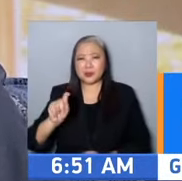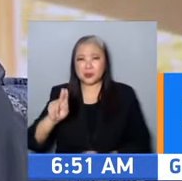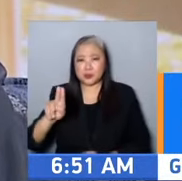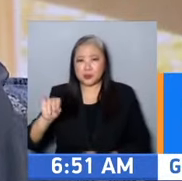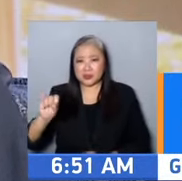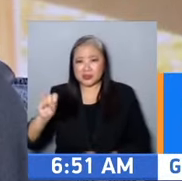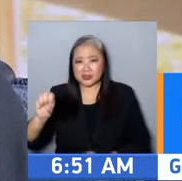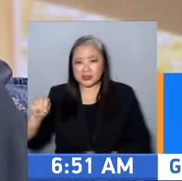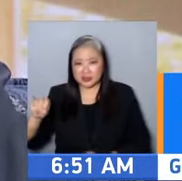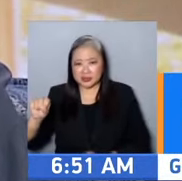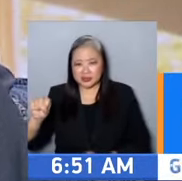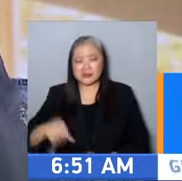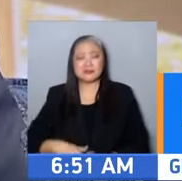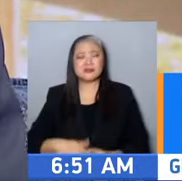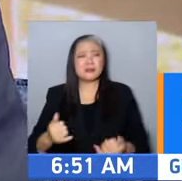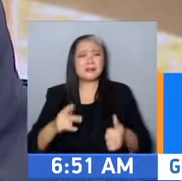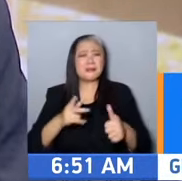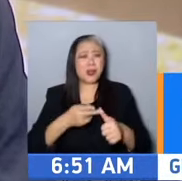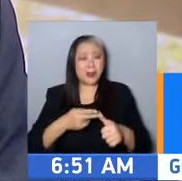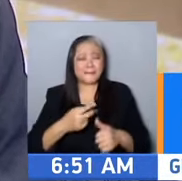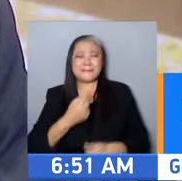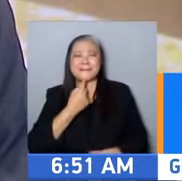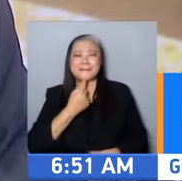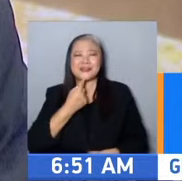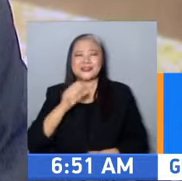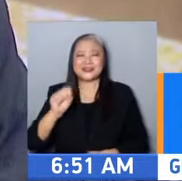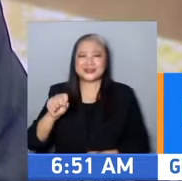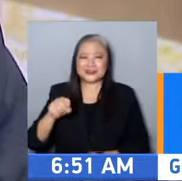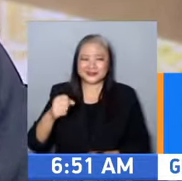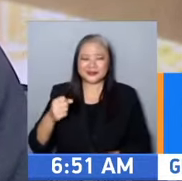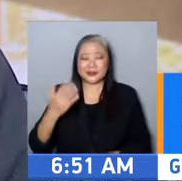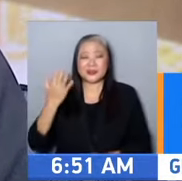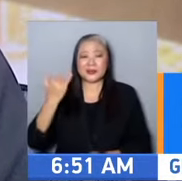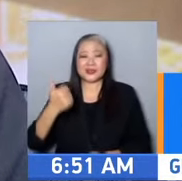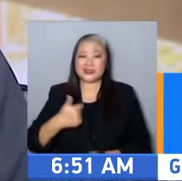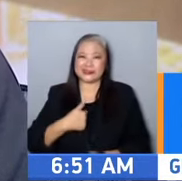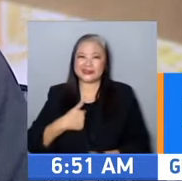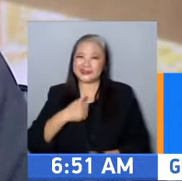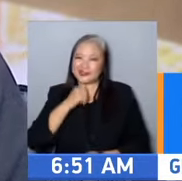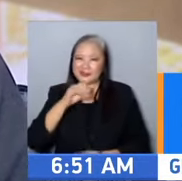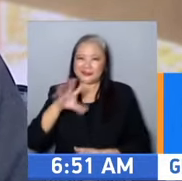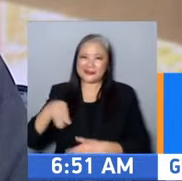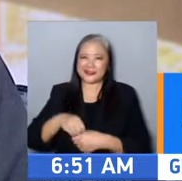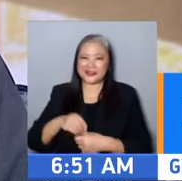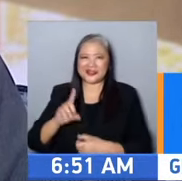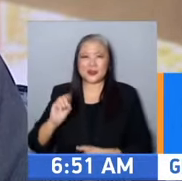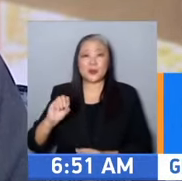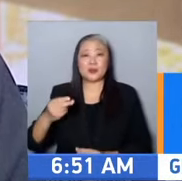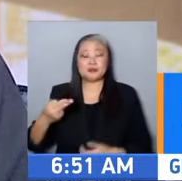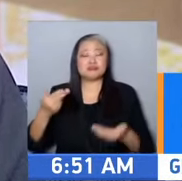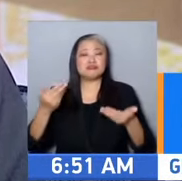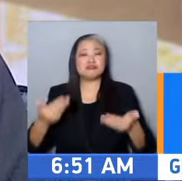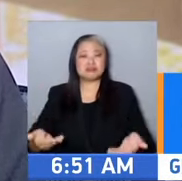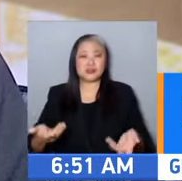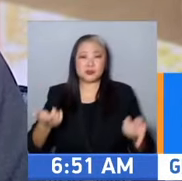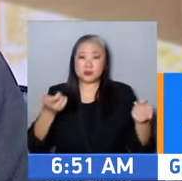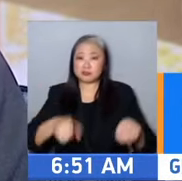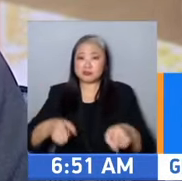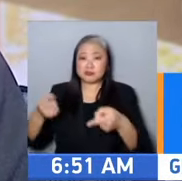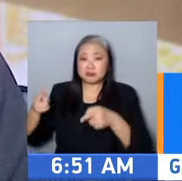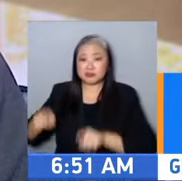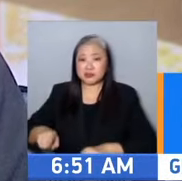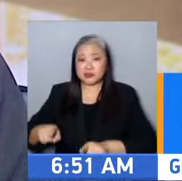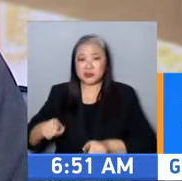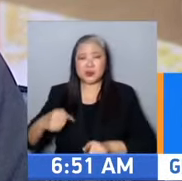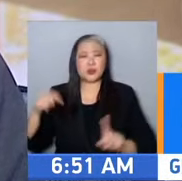ay mamimiss ko po yan sapagkat hindi na ako magiging bahagi para maisakotuparan ang mga tinatarget po